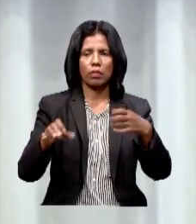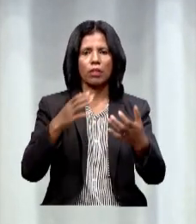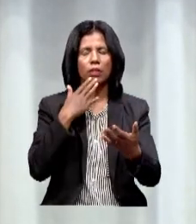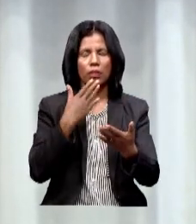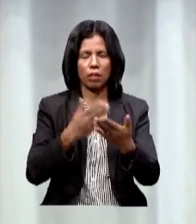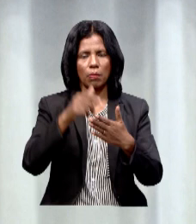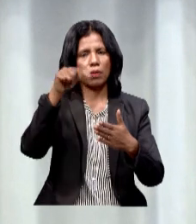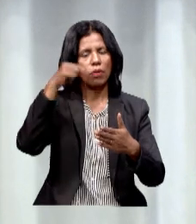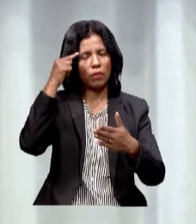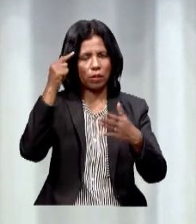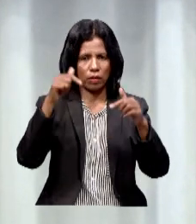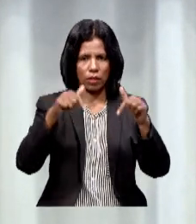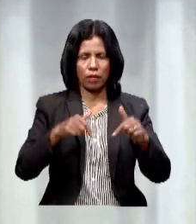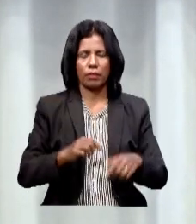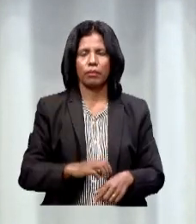lei.